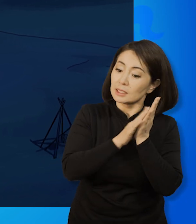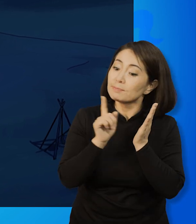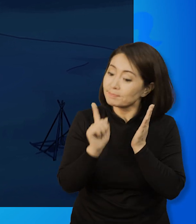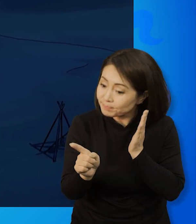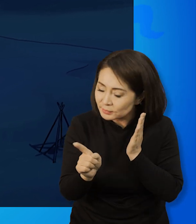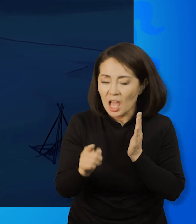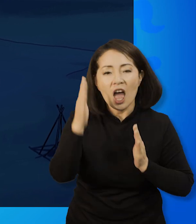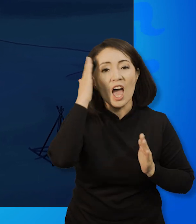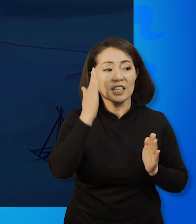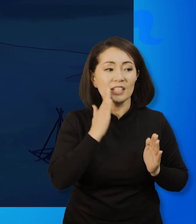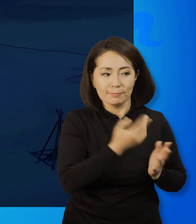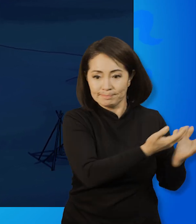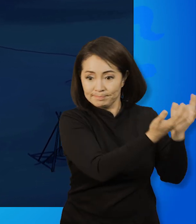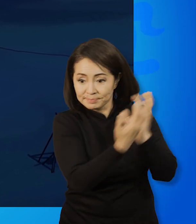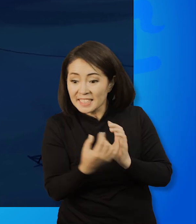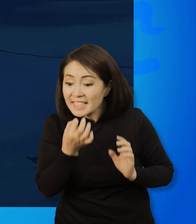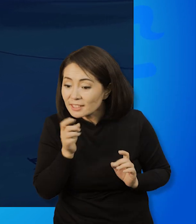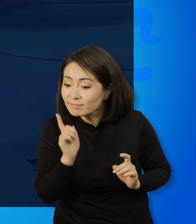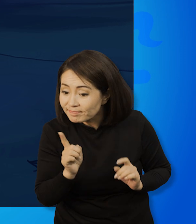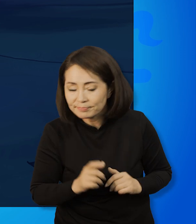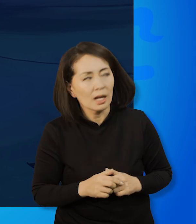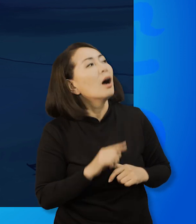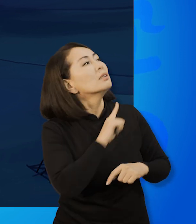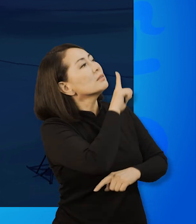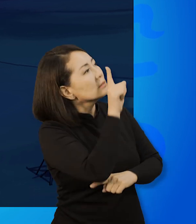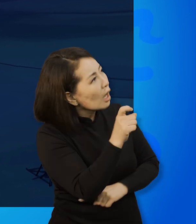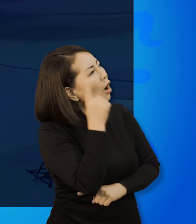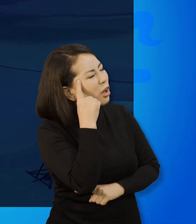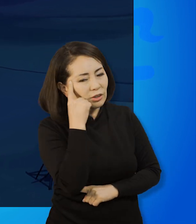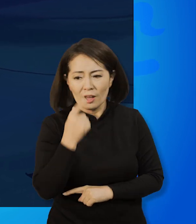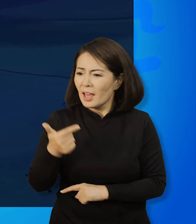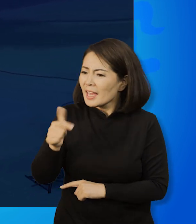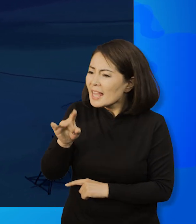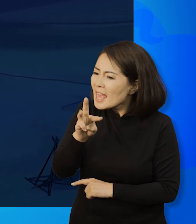нар нь эрт эрцгэн. За юу. За арвааха. Грэми.